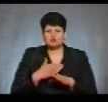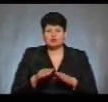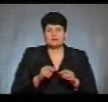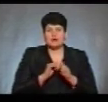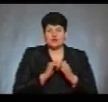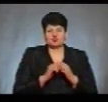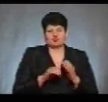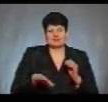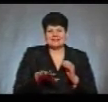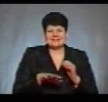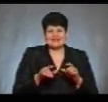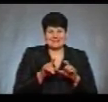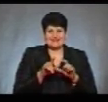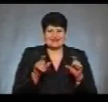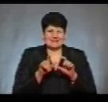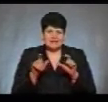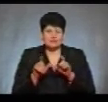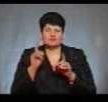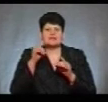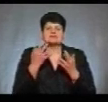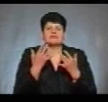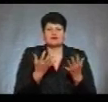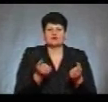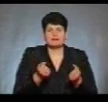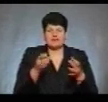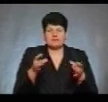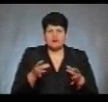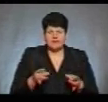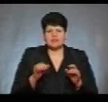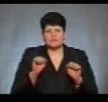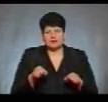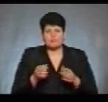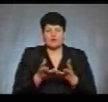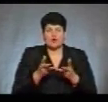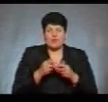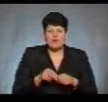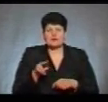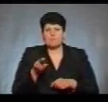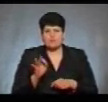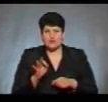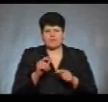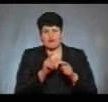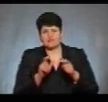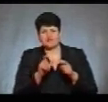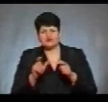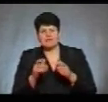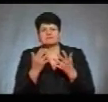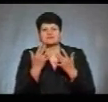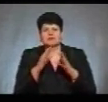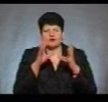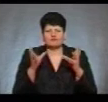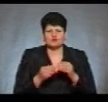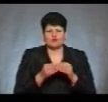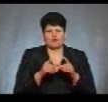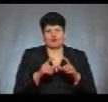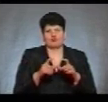щоб знати і комплектність, тобто кількість пакетів ми отримали, і відповідно мати змогу порахувати по ярличках, по упаковках, скільки всього бюлетенів прийшло